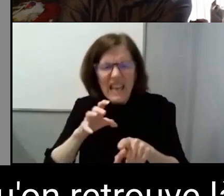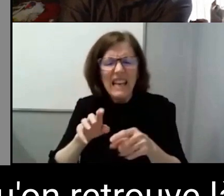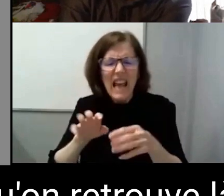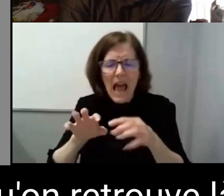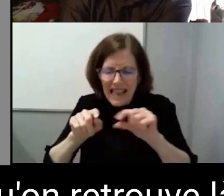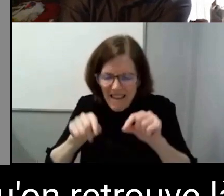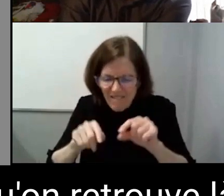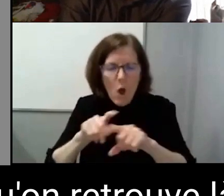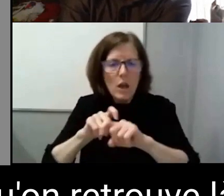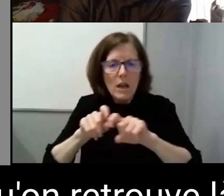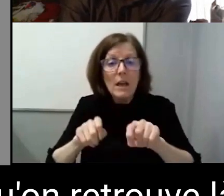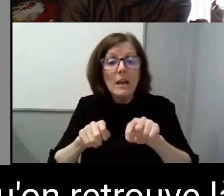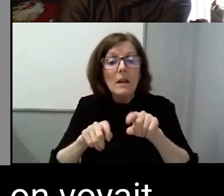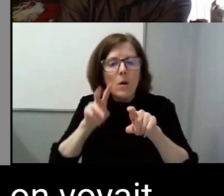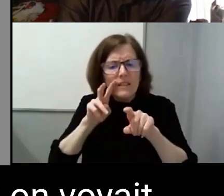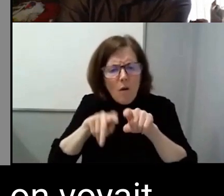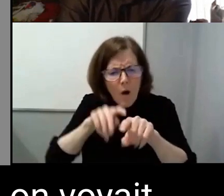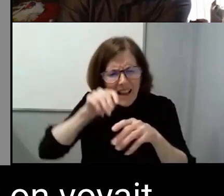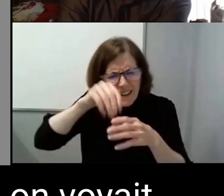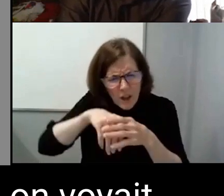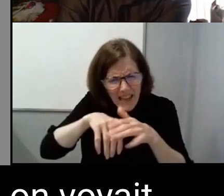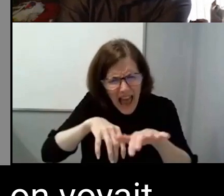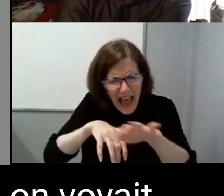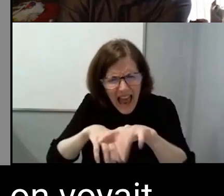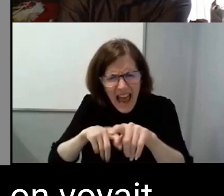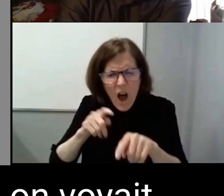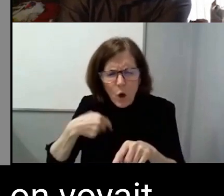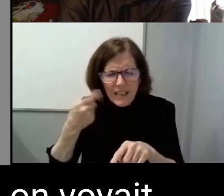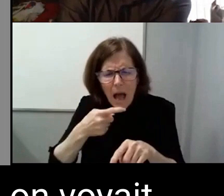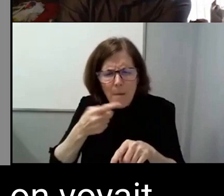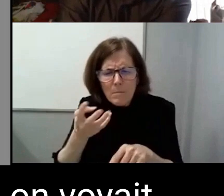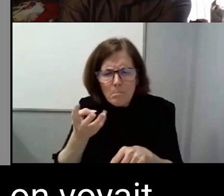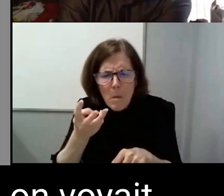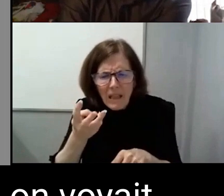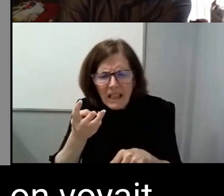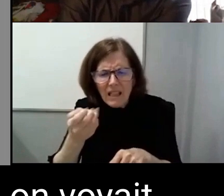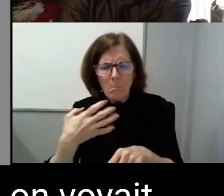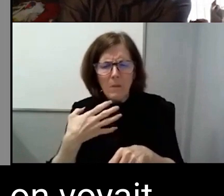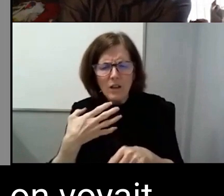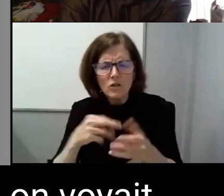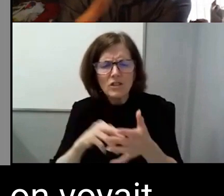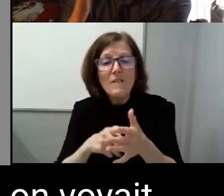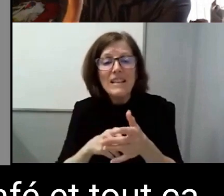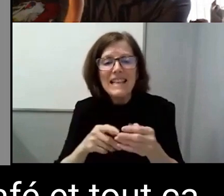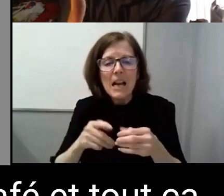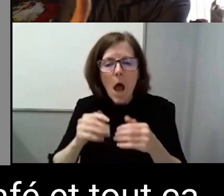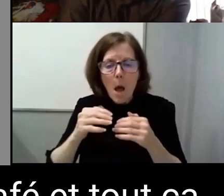des pépites blanches qu'on retrouve là. Ça, c'est des blocs de mycélium, comme on